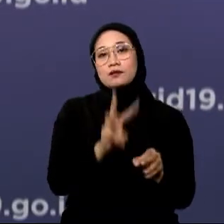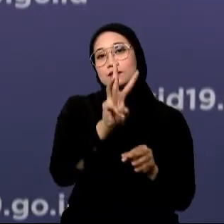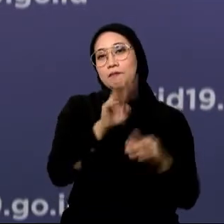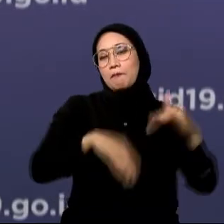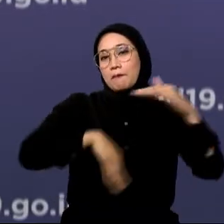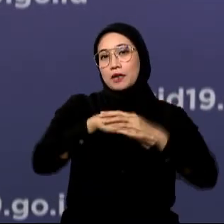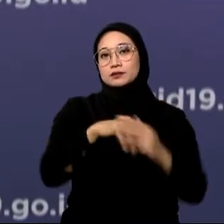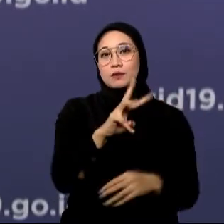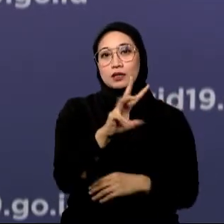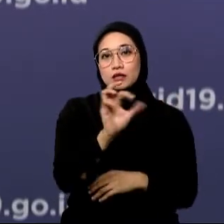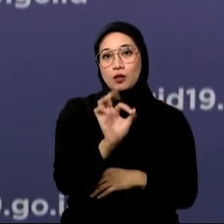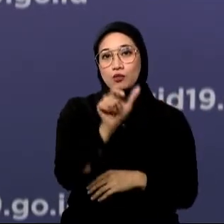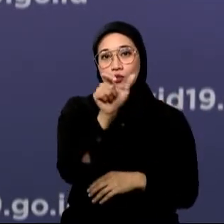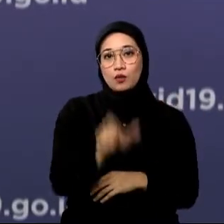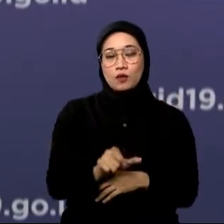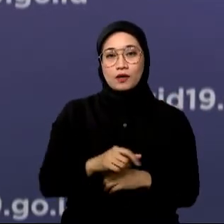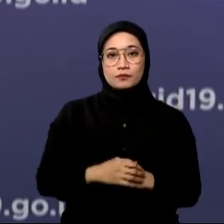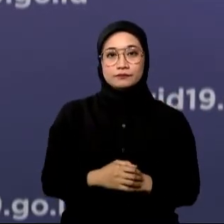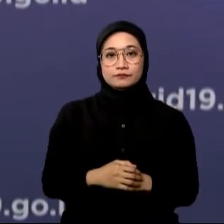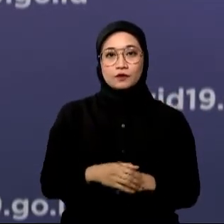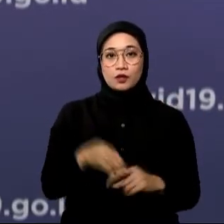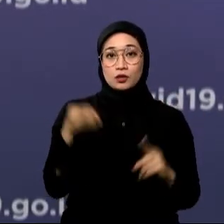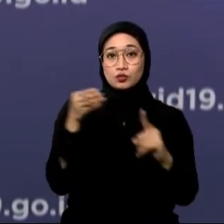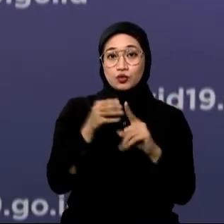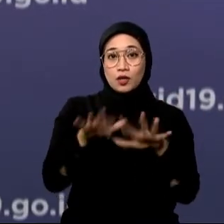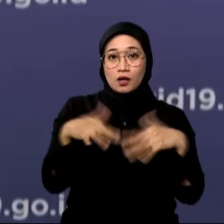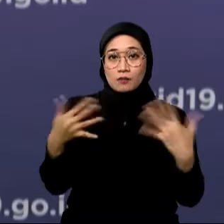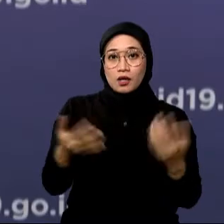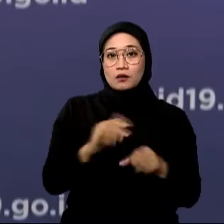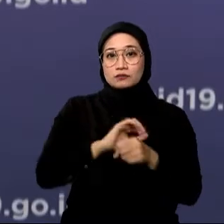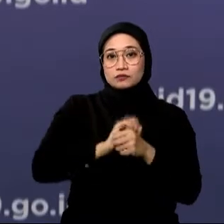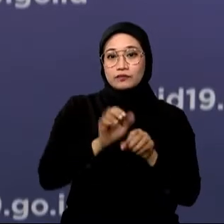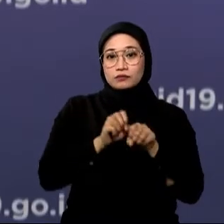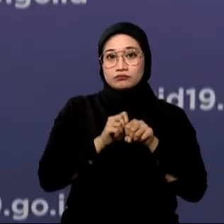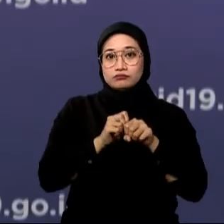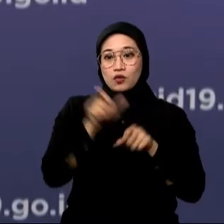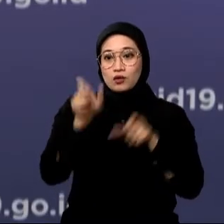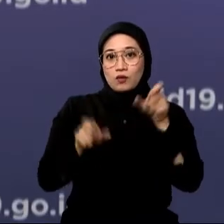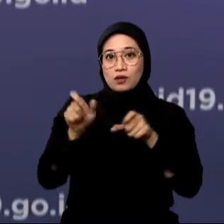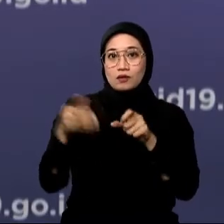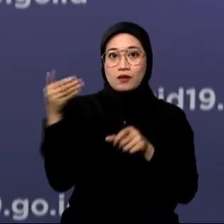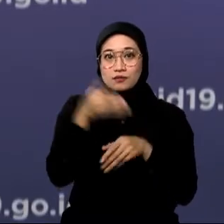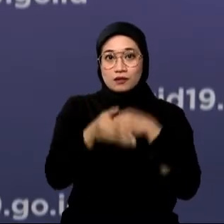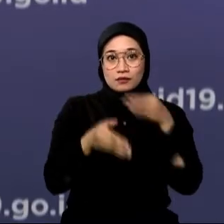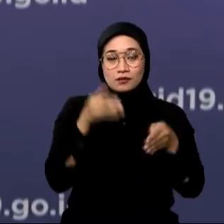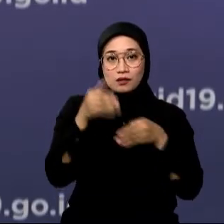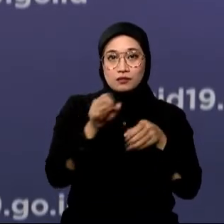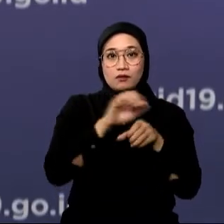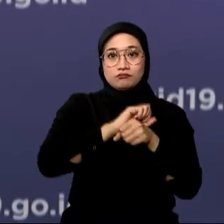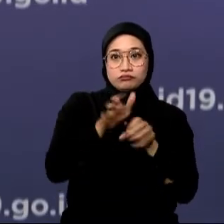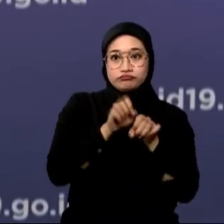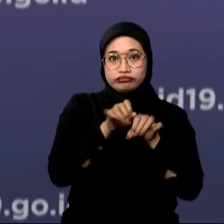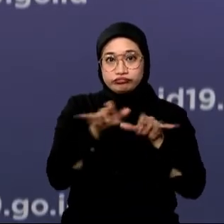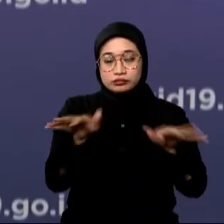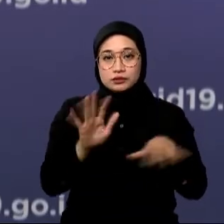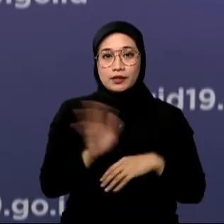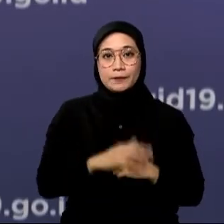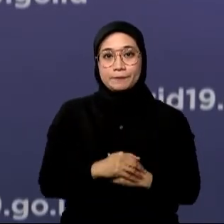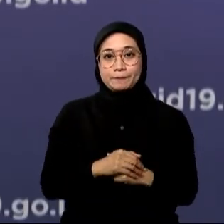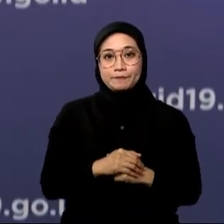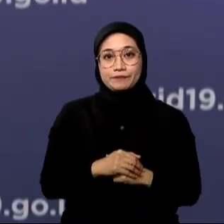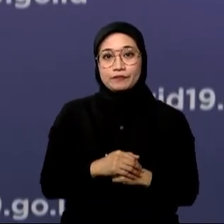mencegah terjadinya penyebaran antar pelayat. Keempat, jenazah hendaknya disegerakan untuk dikubur